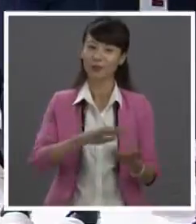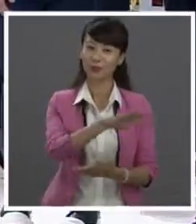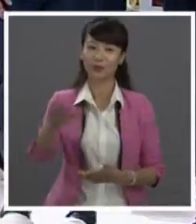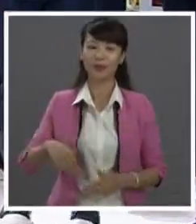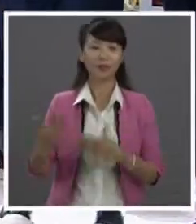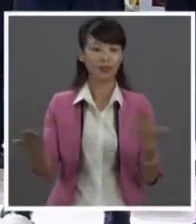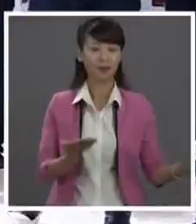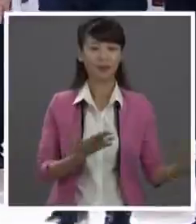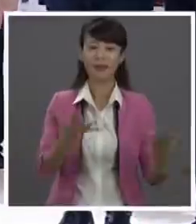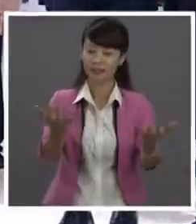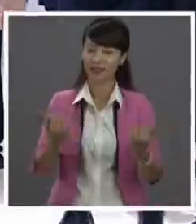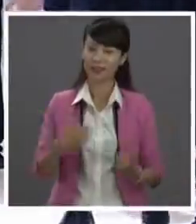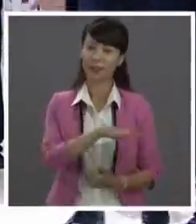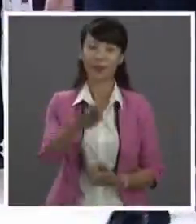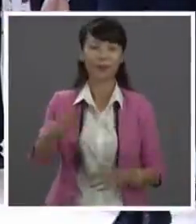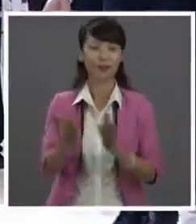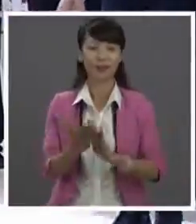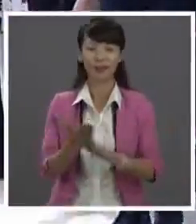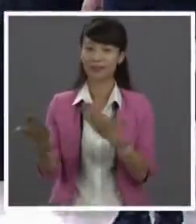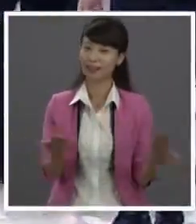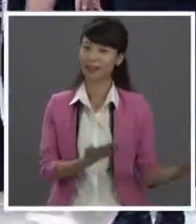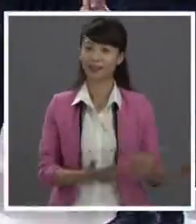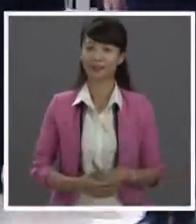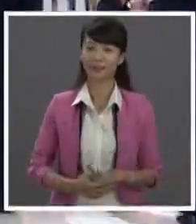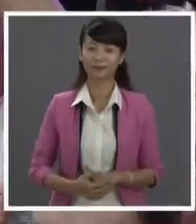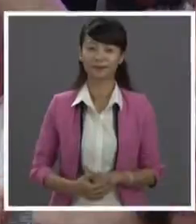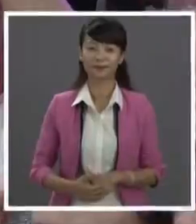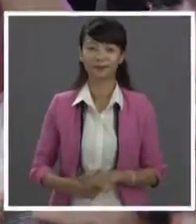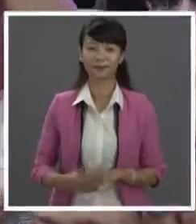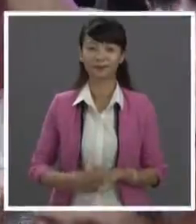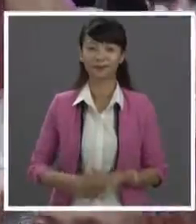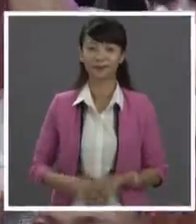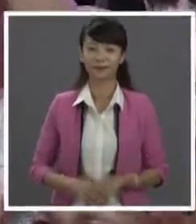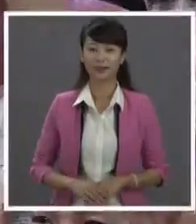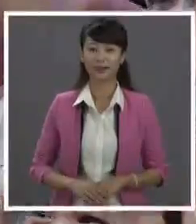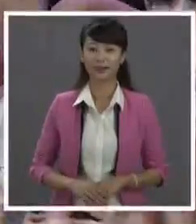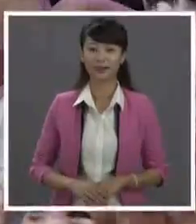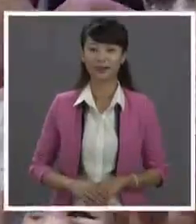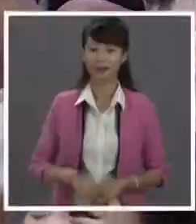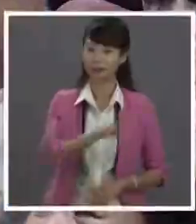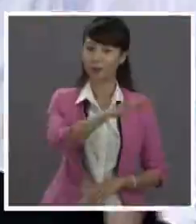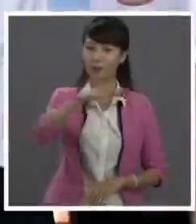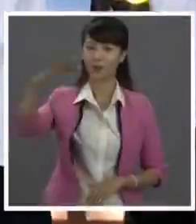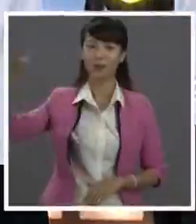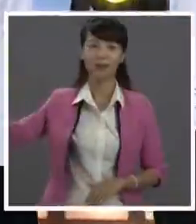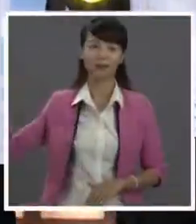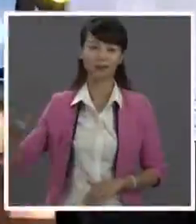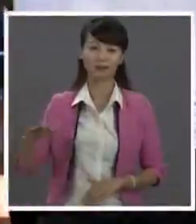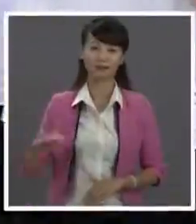到台上来接受我们的掌声，好不好？ 耶， 预备，请， 来来个波浪，来个波浪，哎呀 ，Go，